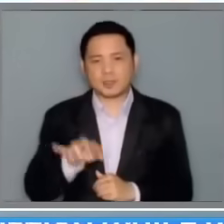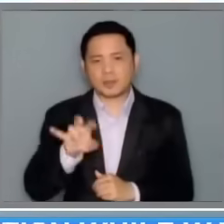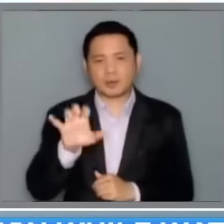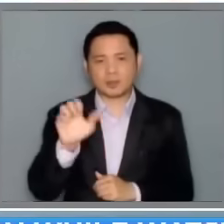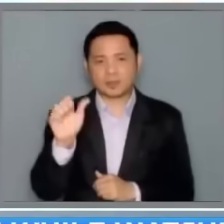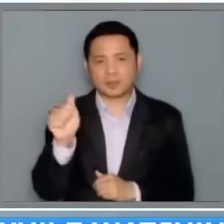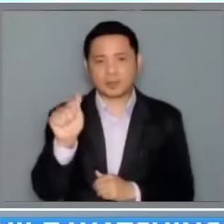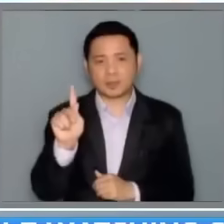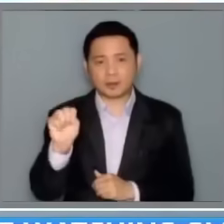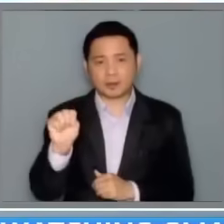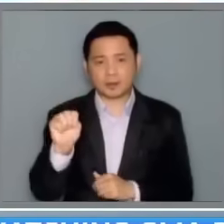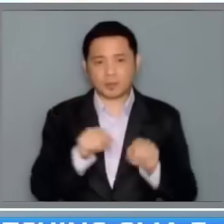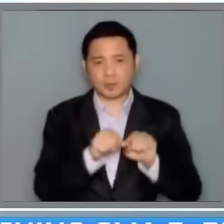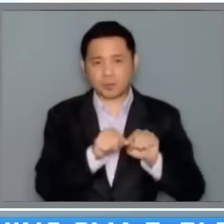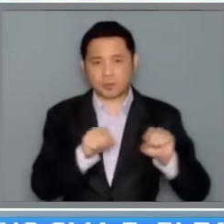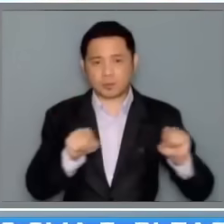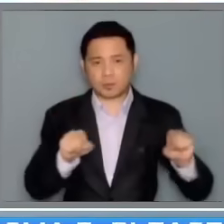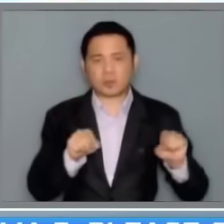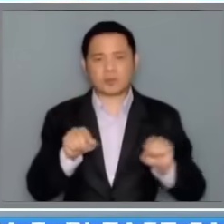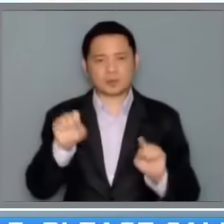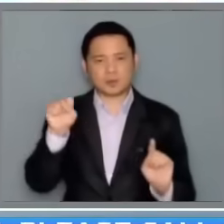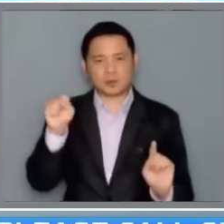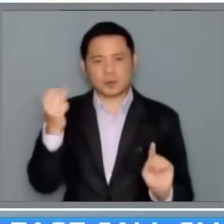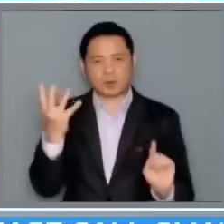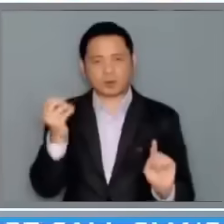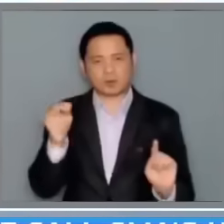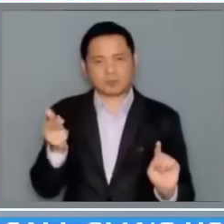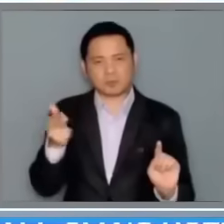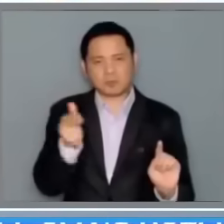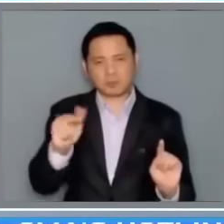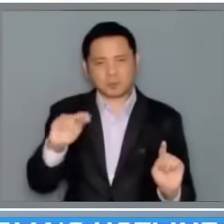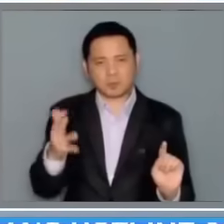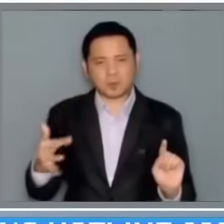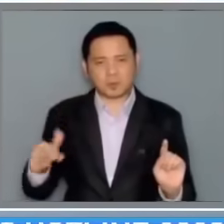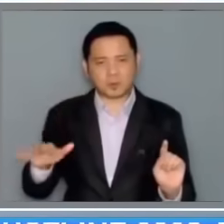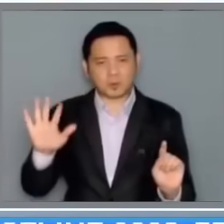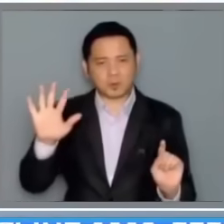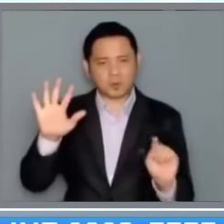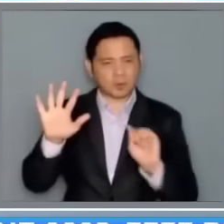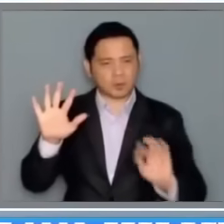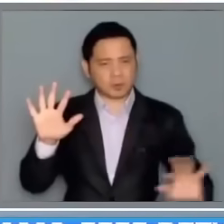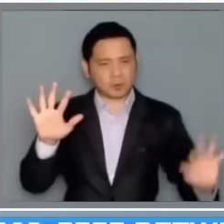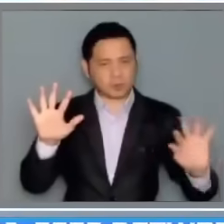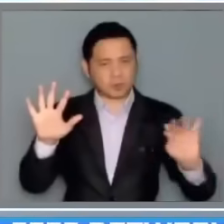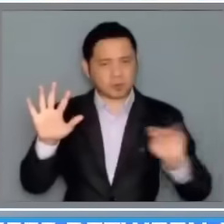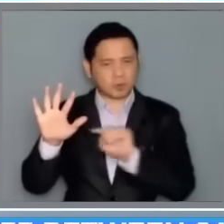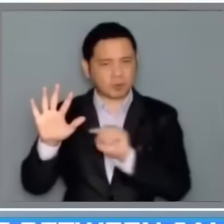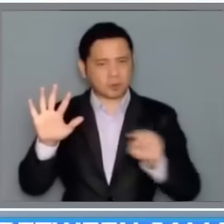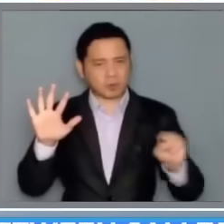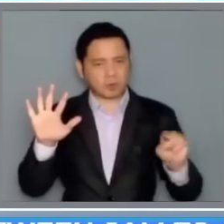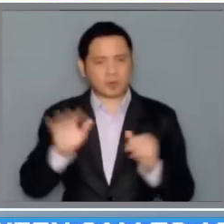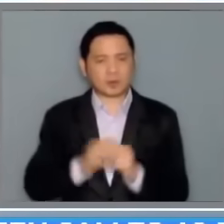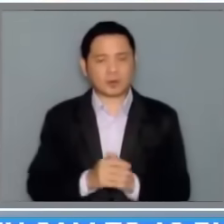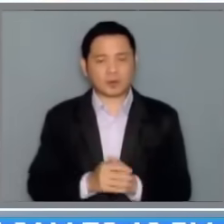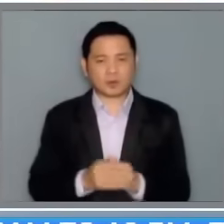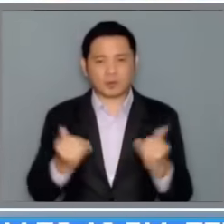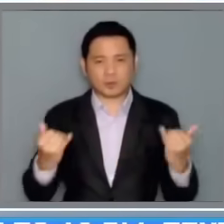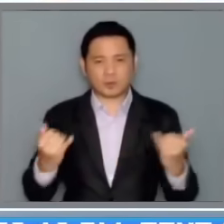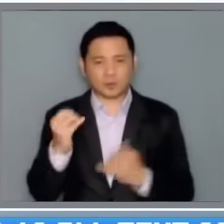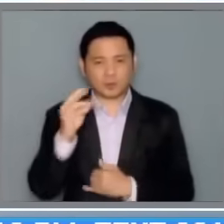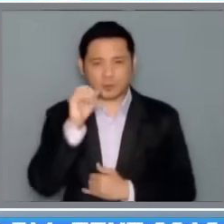ng hinatuan Surigao del Sur. Sabi ng PAGASA, ngayong araw o kaya'y bukas, posibleng maging bagyo na ito